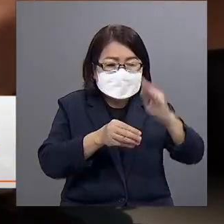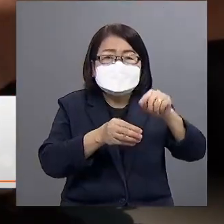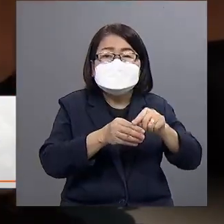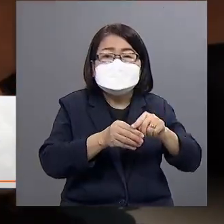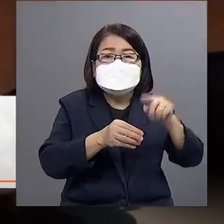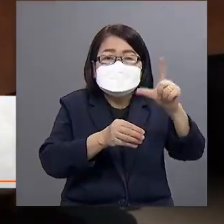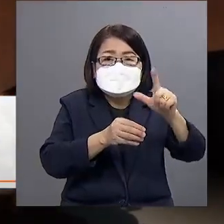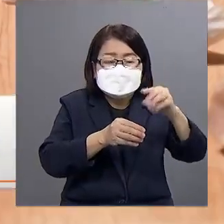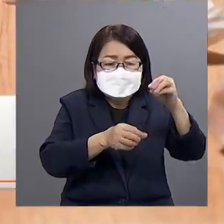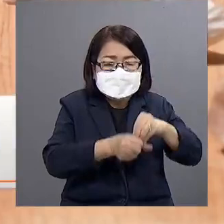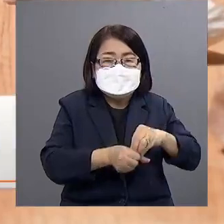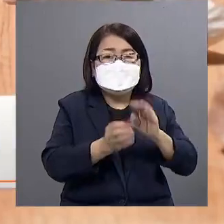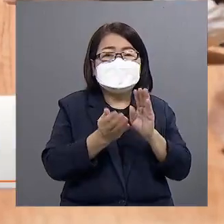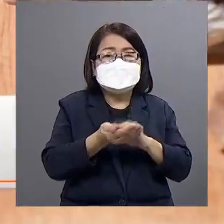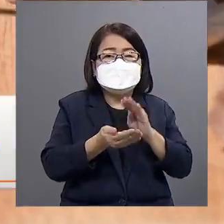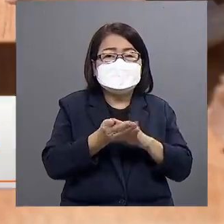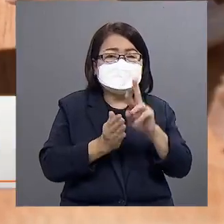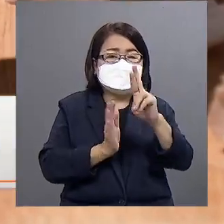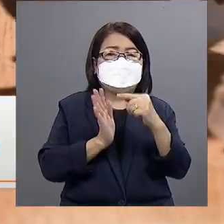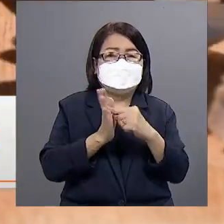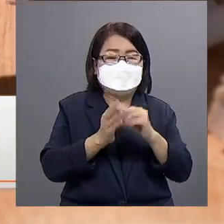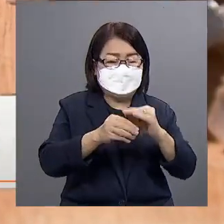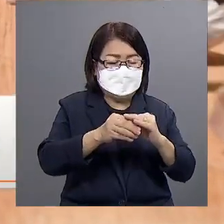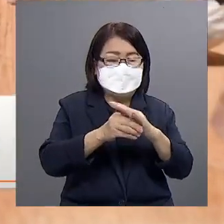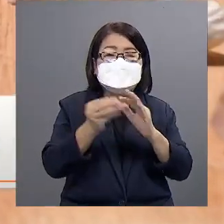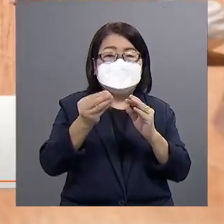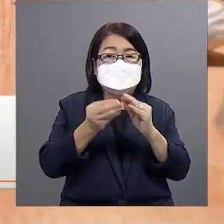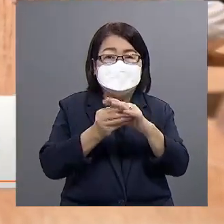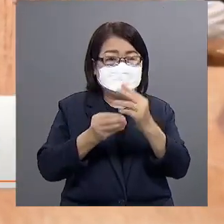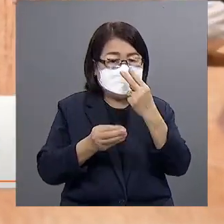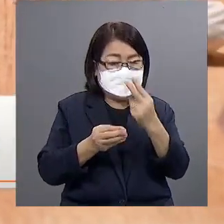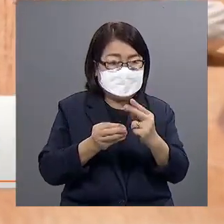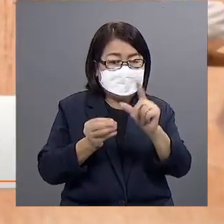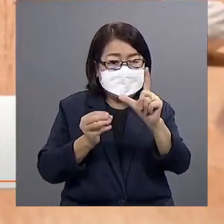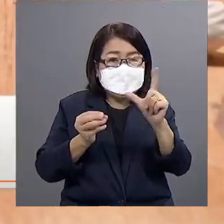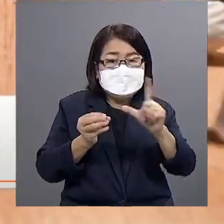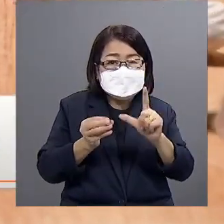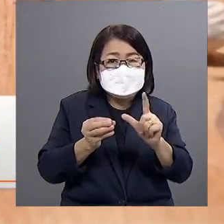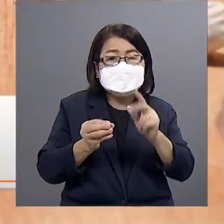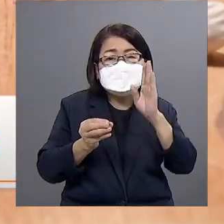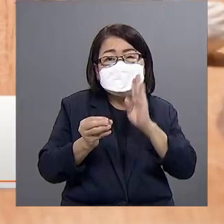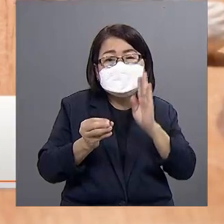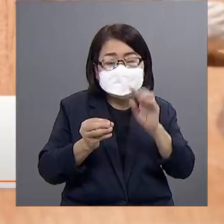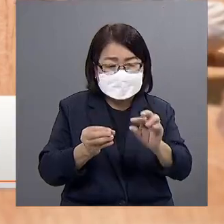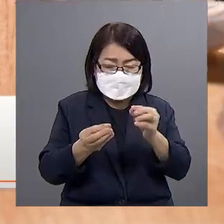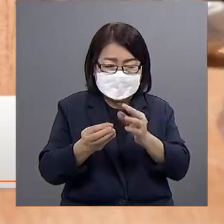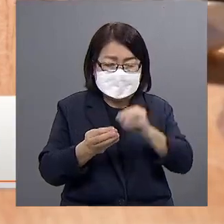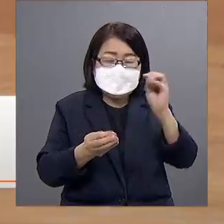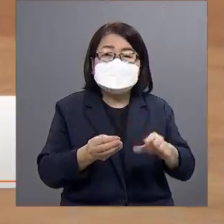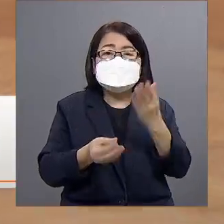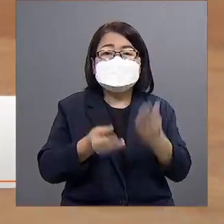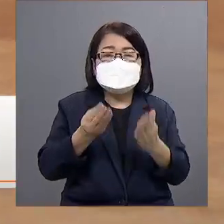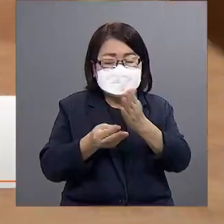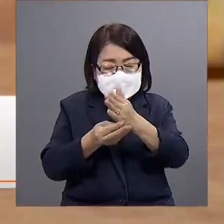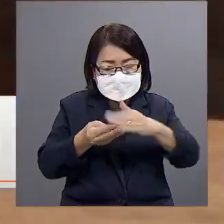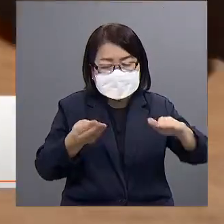มันเป็นเชื้อรานะคุณผู้ช ม หากคุณผู้ชมพบรอยจุดสีบนกระเทียมก็เลือกได้นะครับว่าจะทิ้งหรือว่าจะหั่นบริเวณนั้น